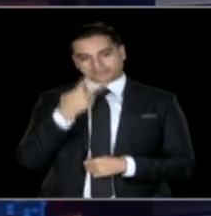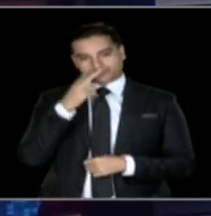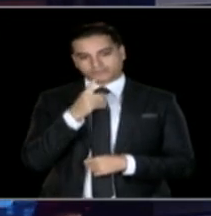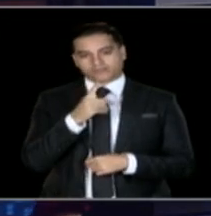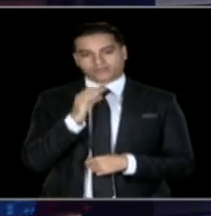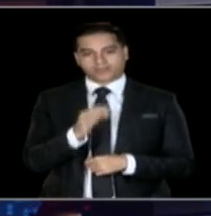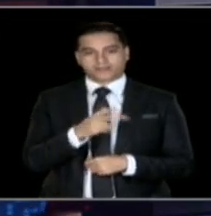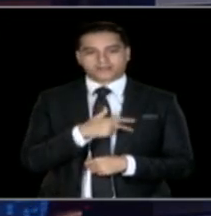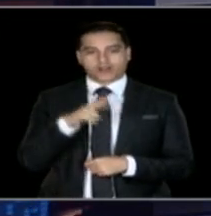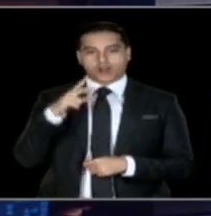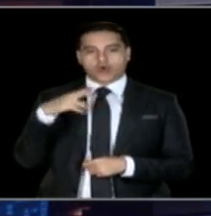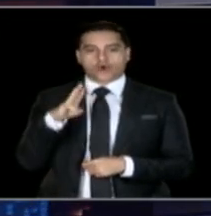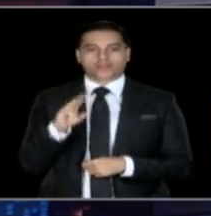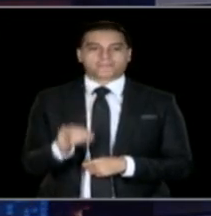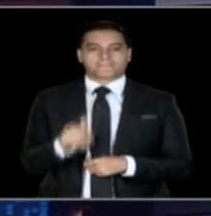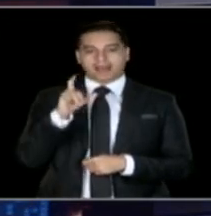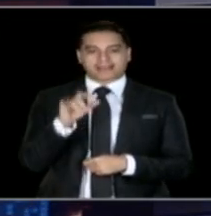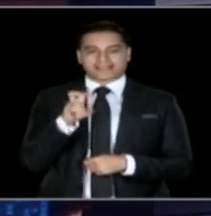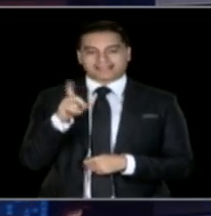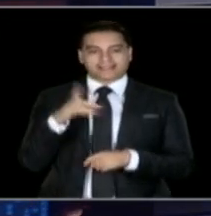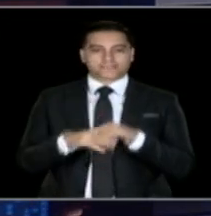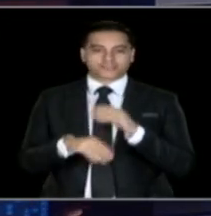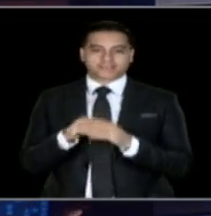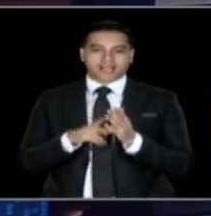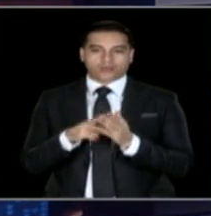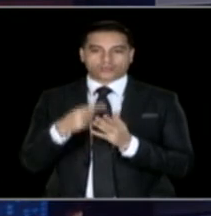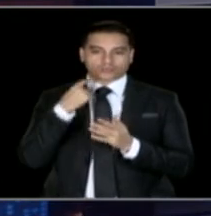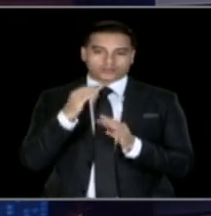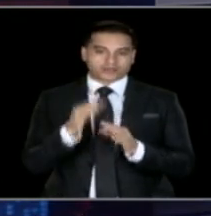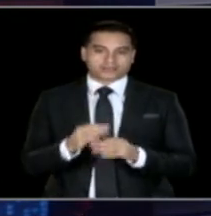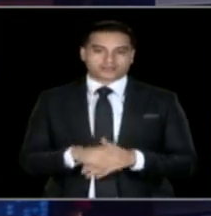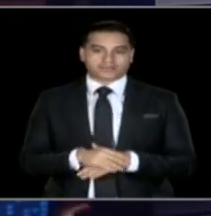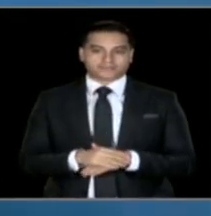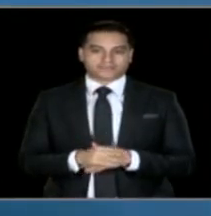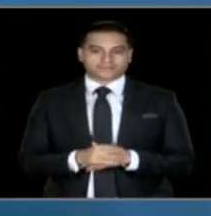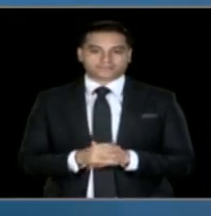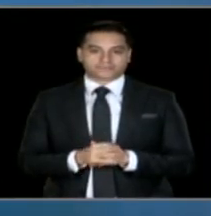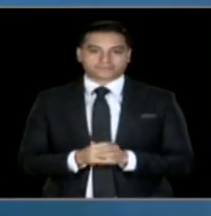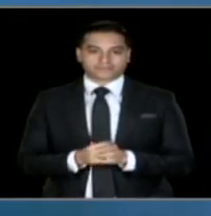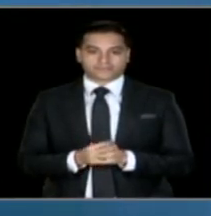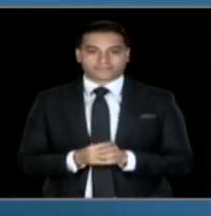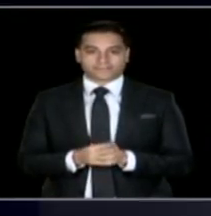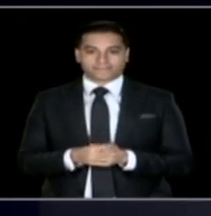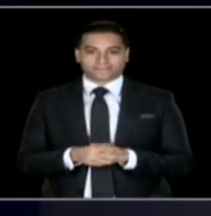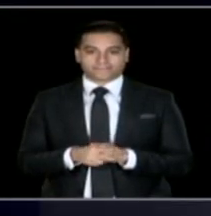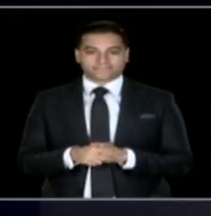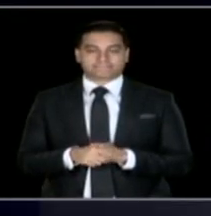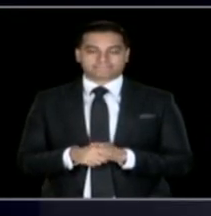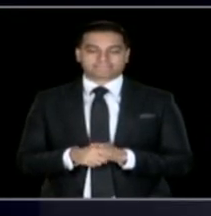طبعاً. منتصر مش بتحاول حتى، خسارة جداً. الإمبراطورية العثمانية.